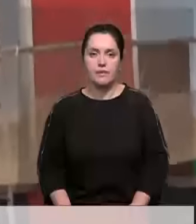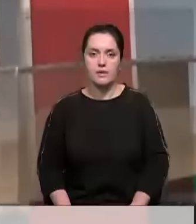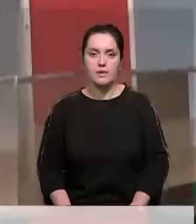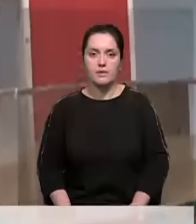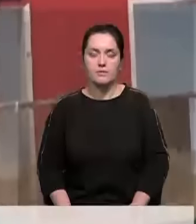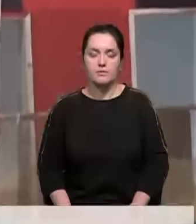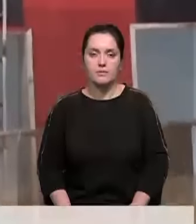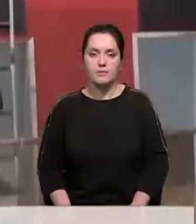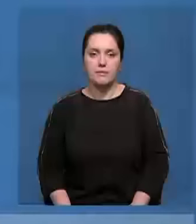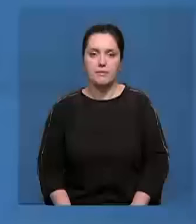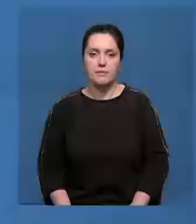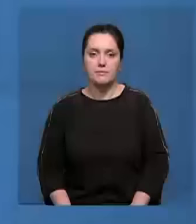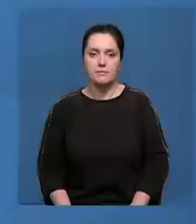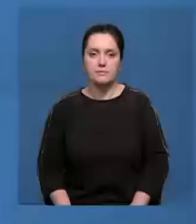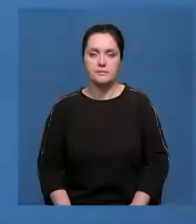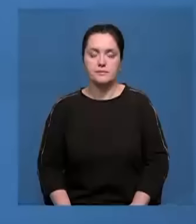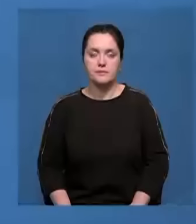24KZ.